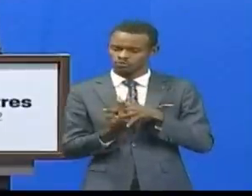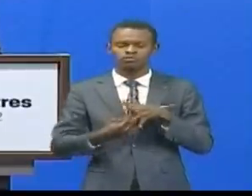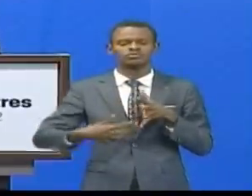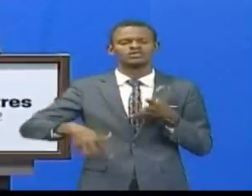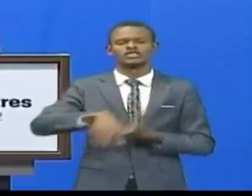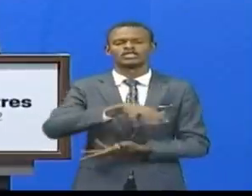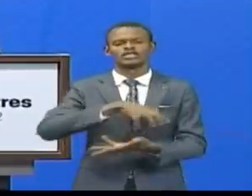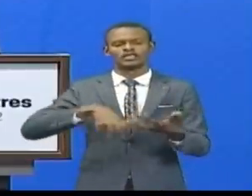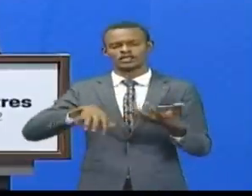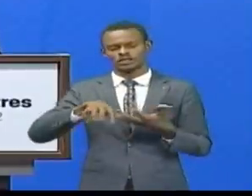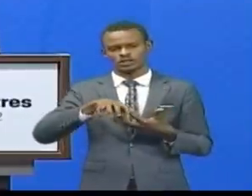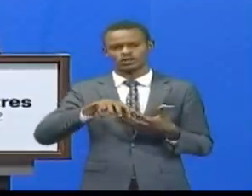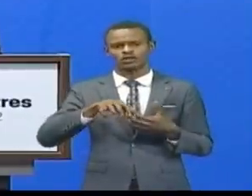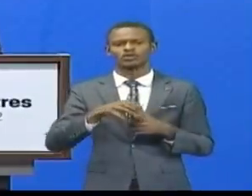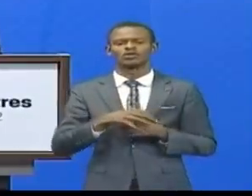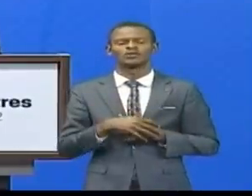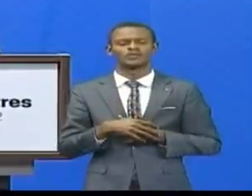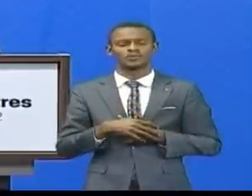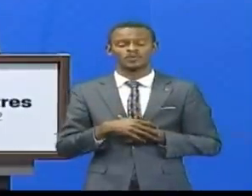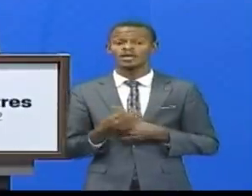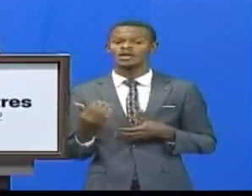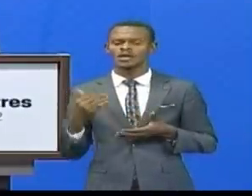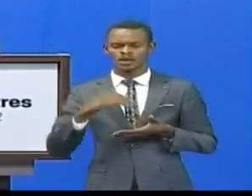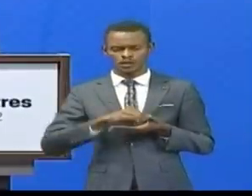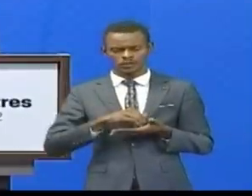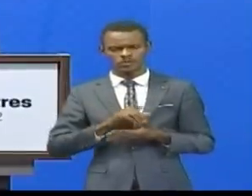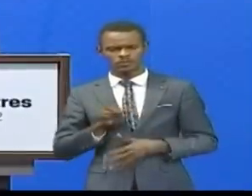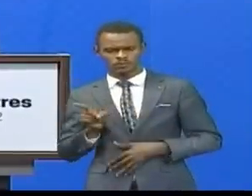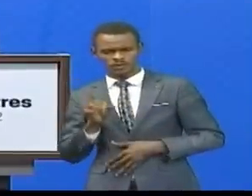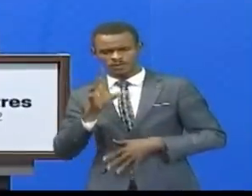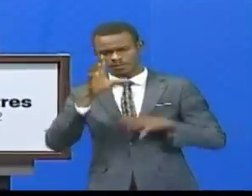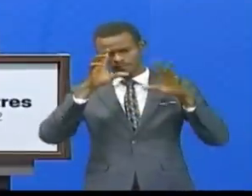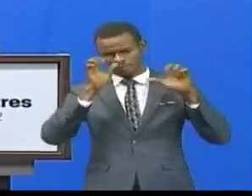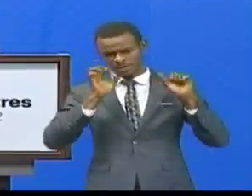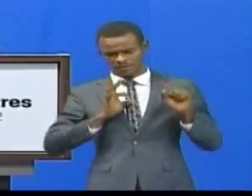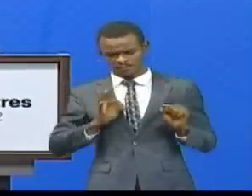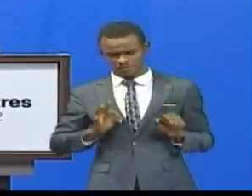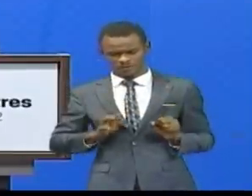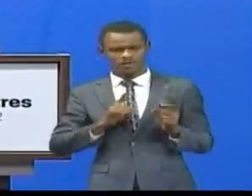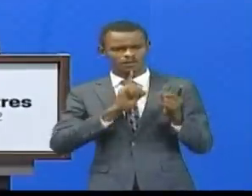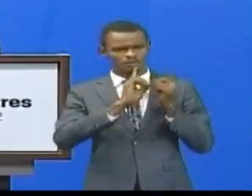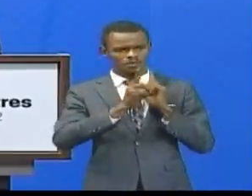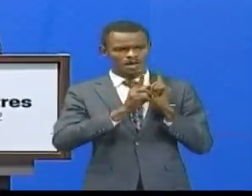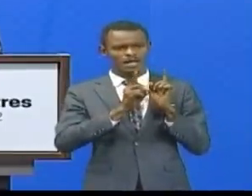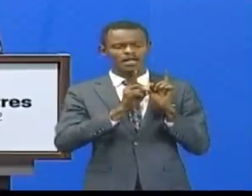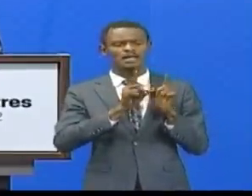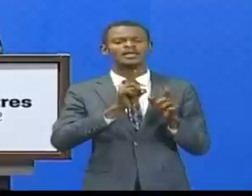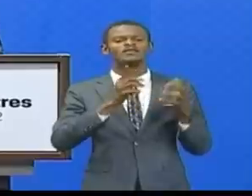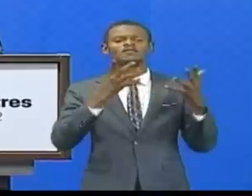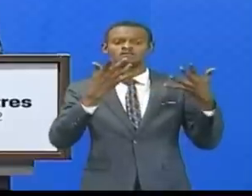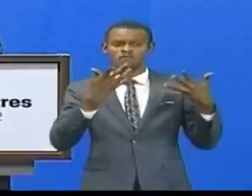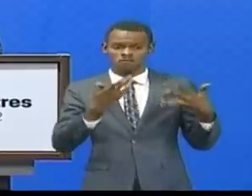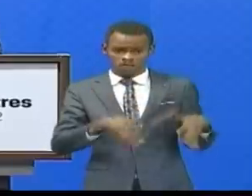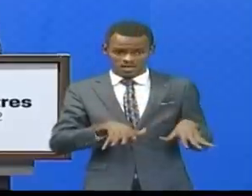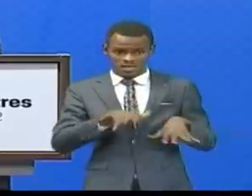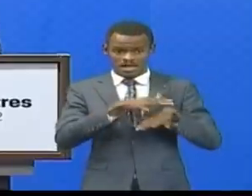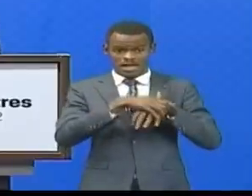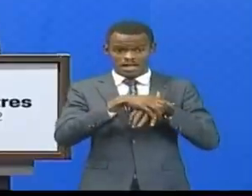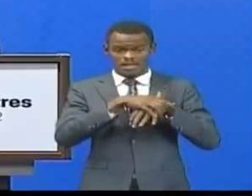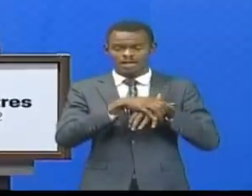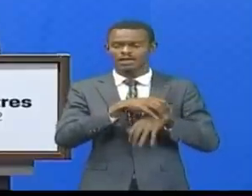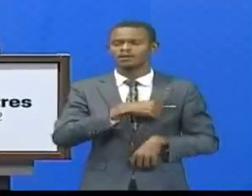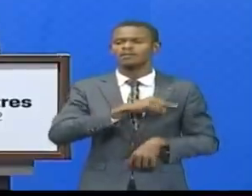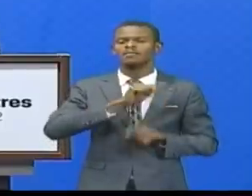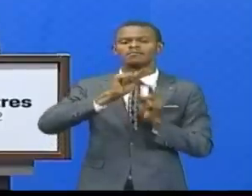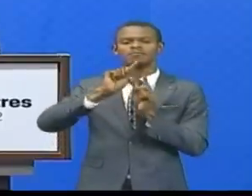Après Londres, le président de la République a séjourné à Accra, où il a effectué une